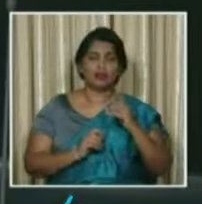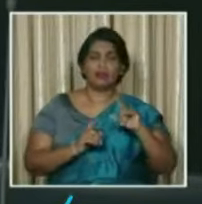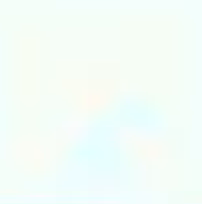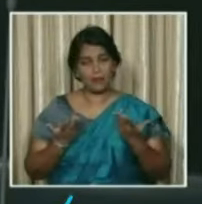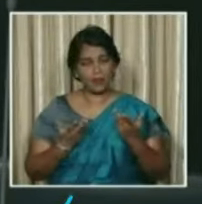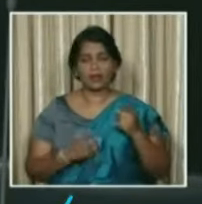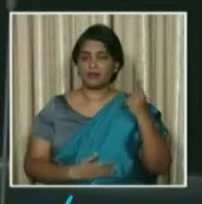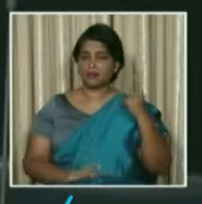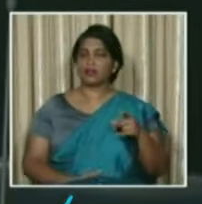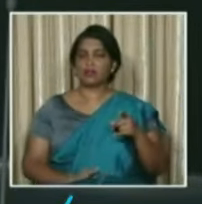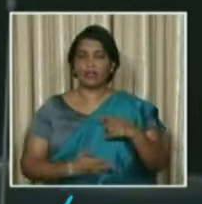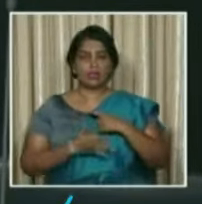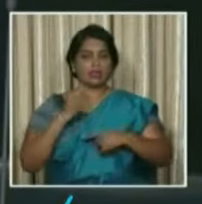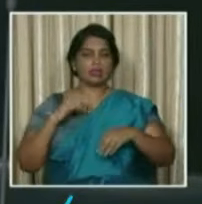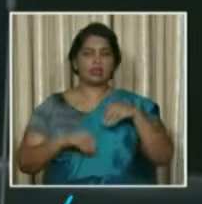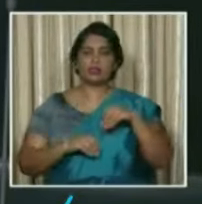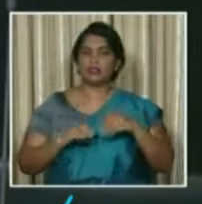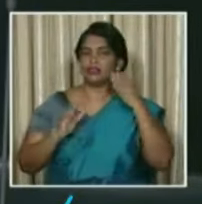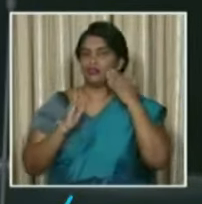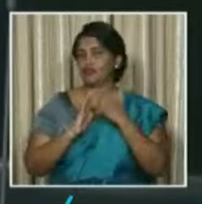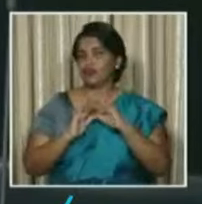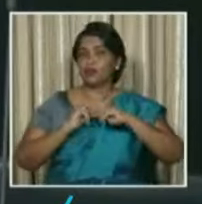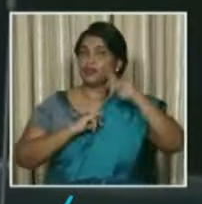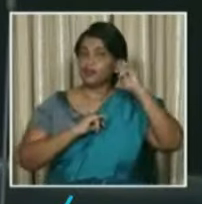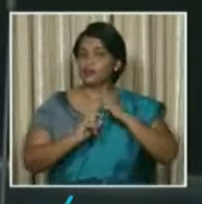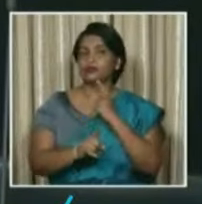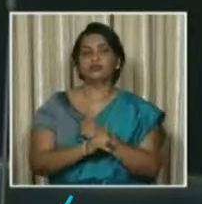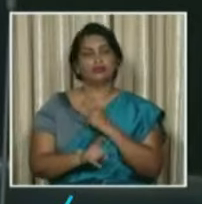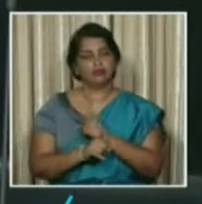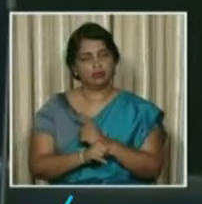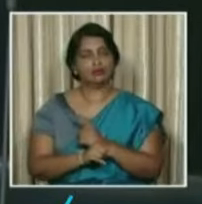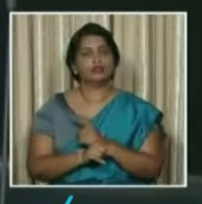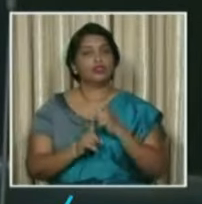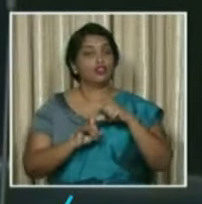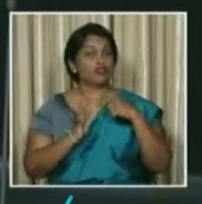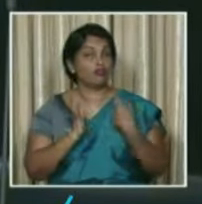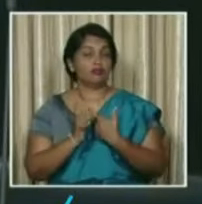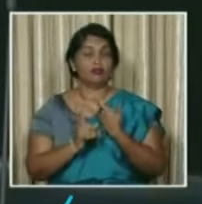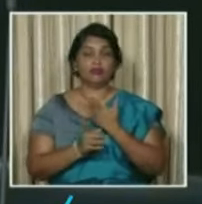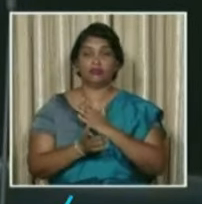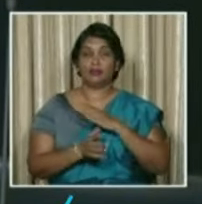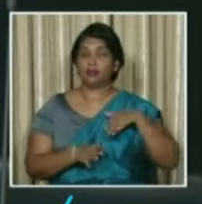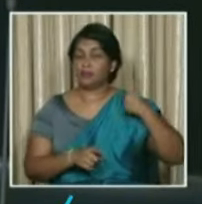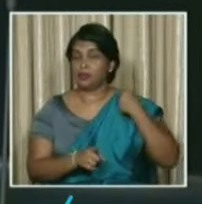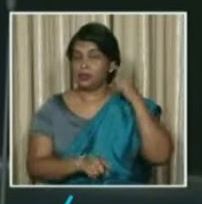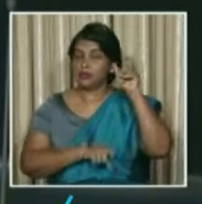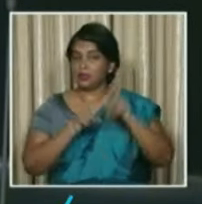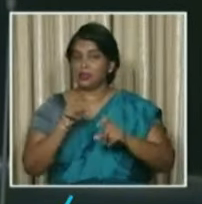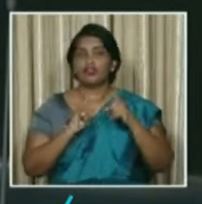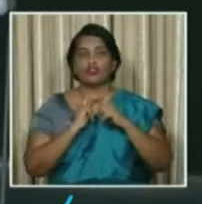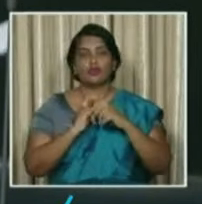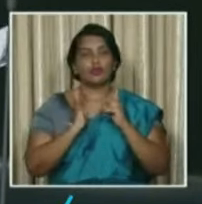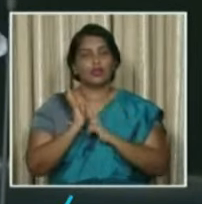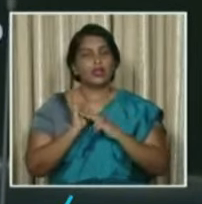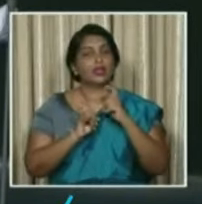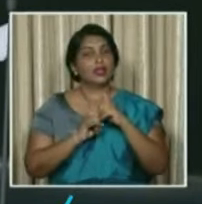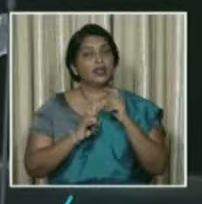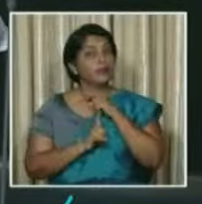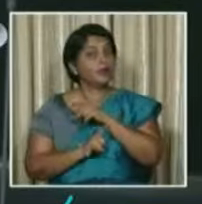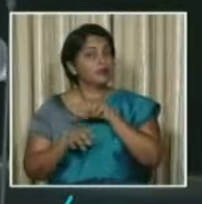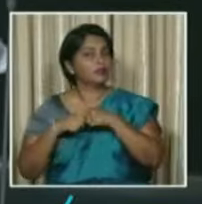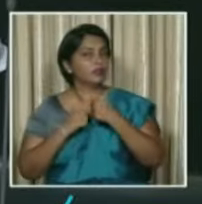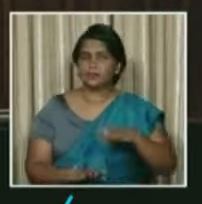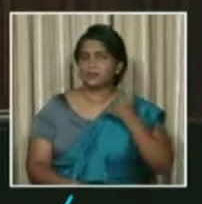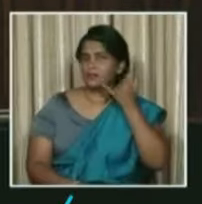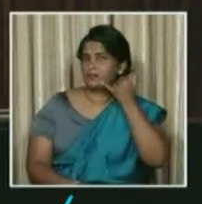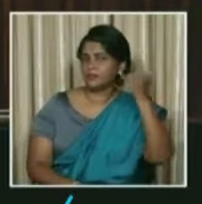කරන්න බෑනේ. මේක දේශපාලන වශයෙන් නෙමෙයි විශ්වවිද්‍යාල ආචාර්යවරු මාචාර්යවරු උපකුලපතිවරු ඒ UNDP සංවිධානයේ ආරාධනය කරපු අය තමයි